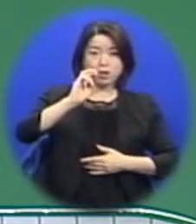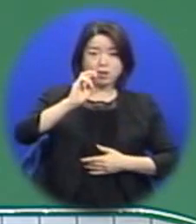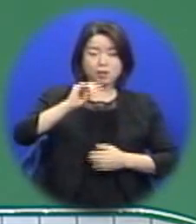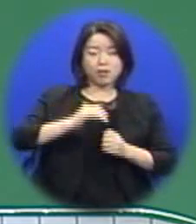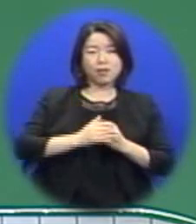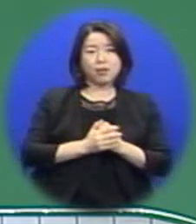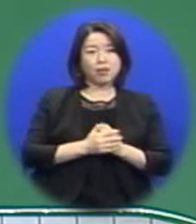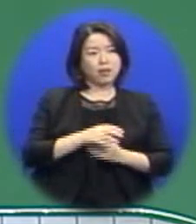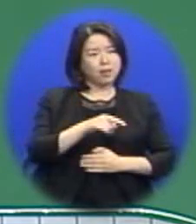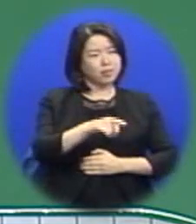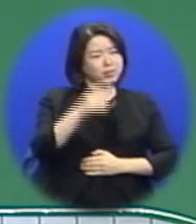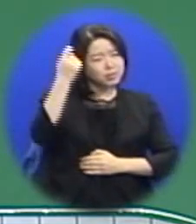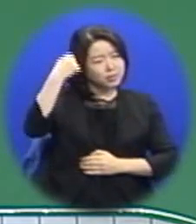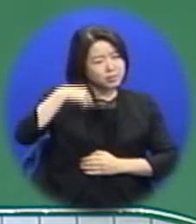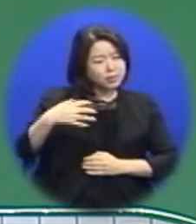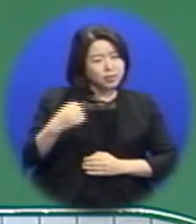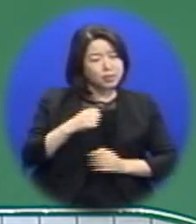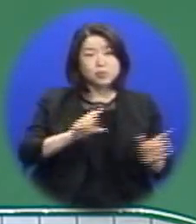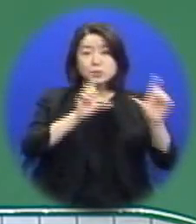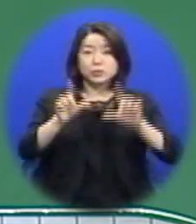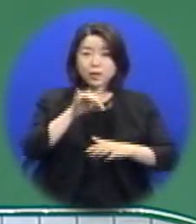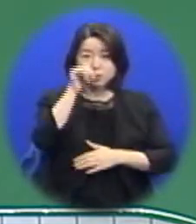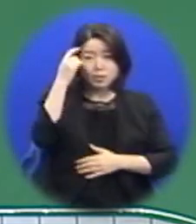여러분은 정말 이 느낌으로 사십니까?